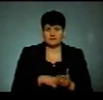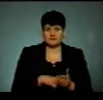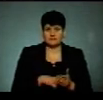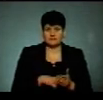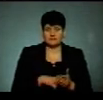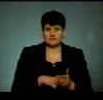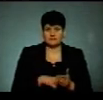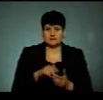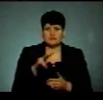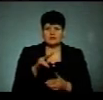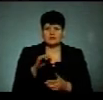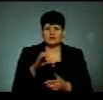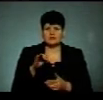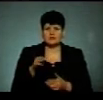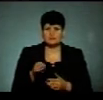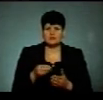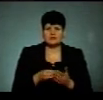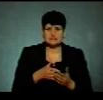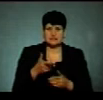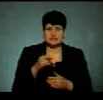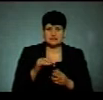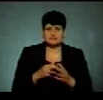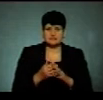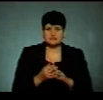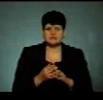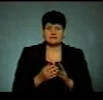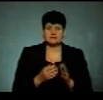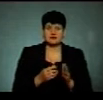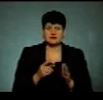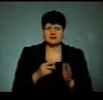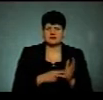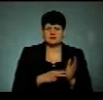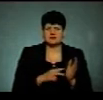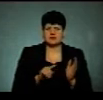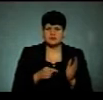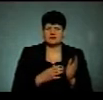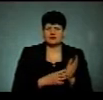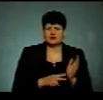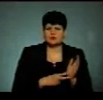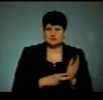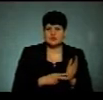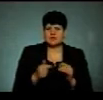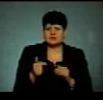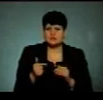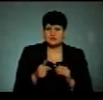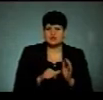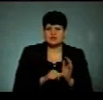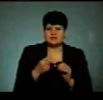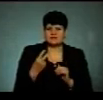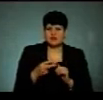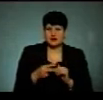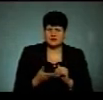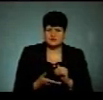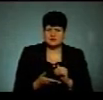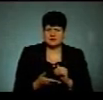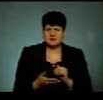За листопад кінець газ в мене в селі була 6,97. А за грудень стала 6,20. Зменшило